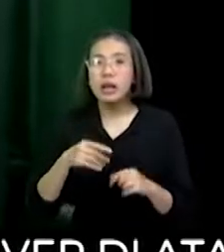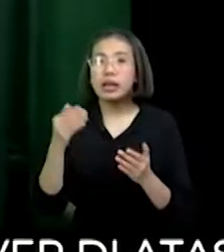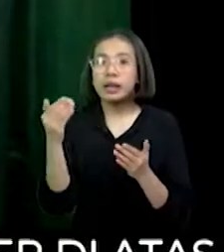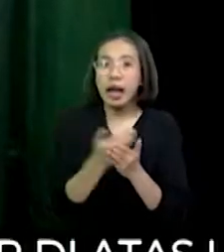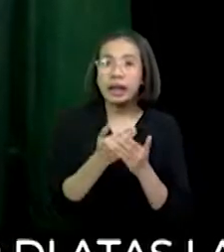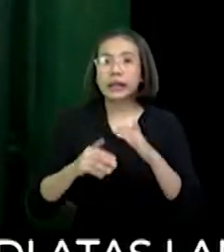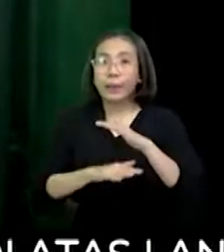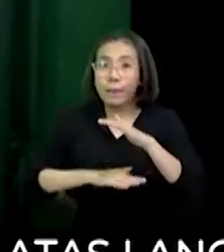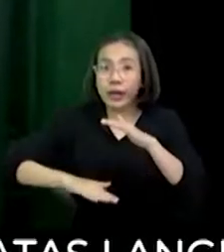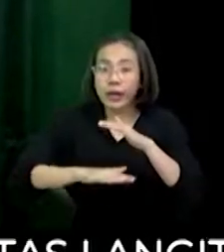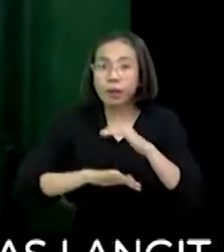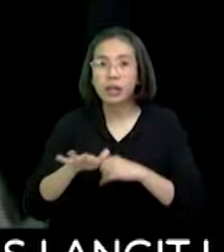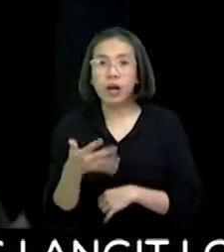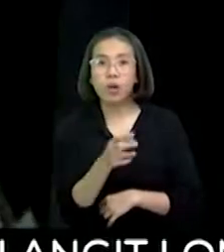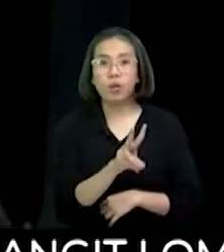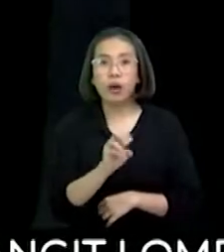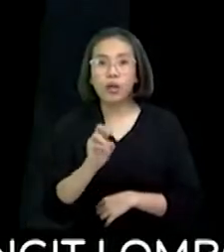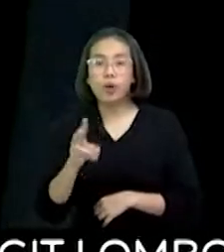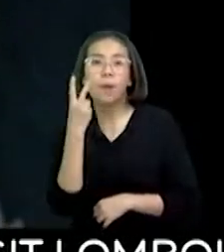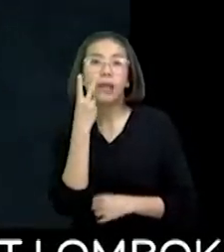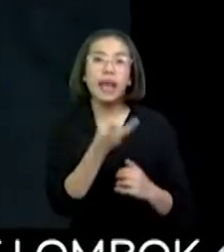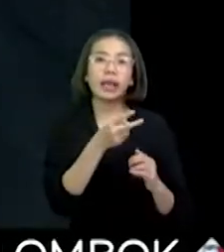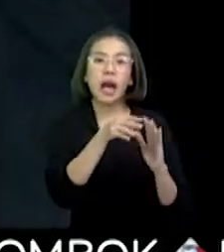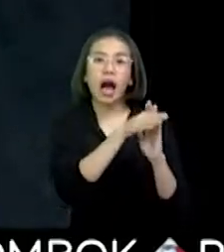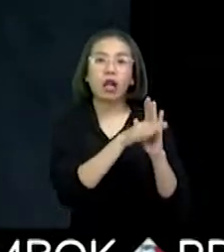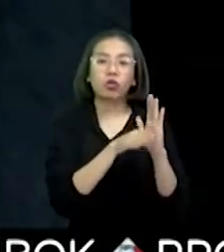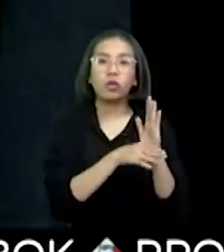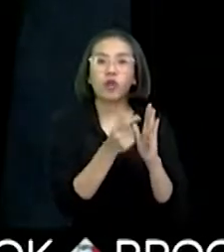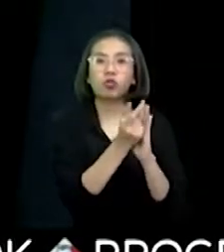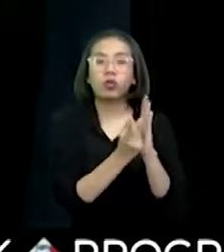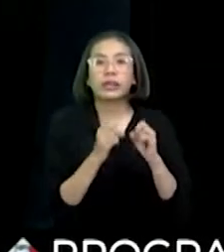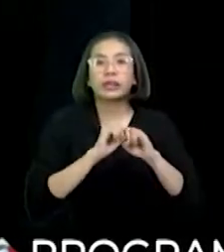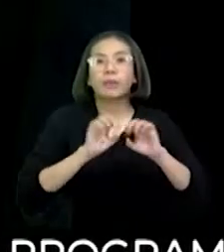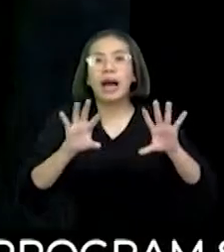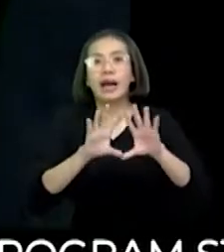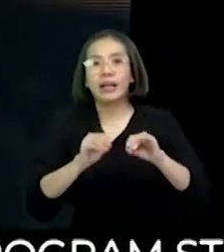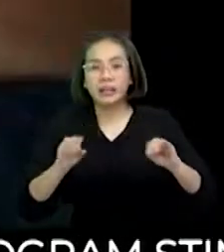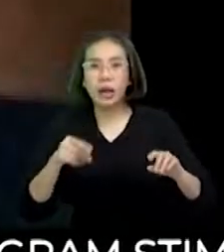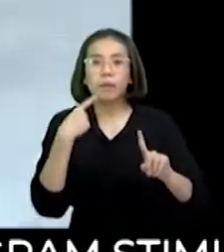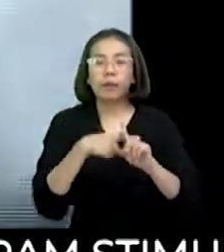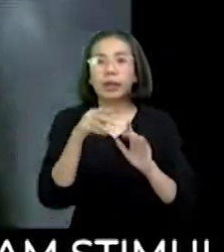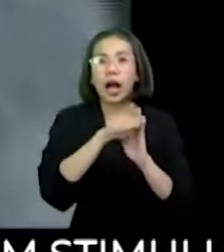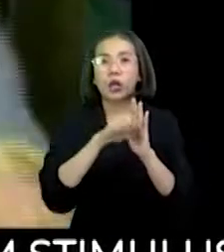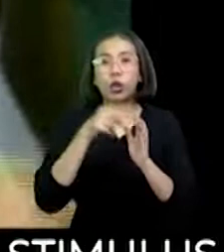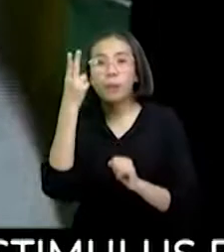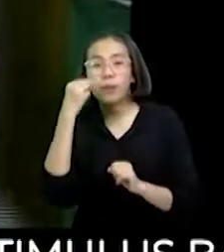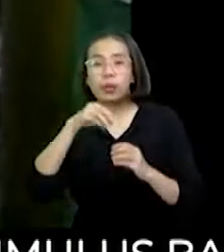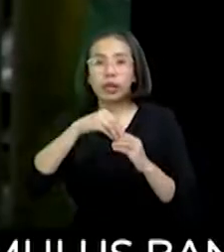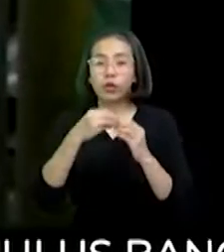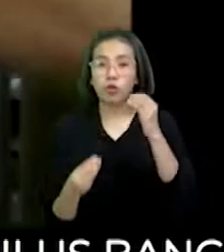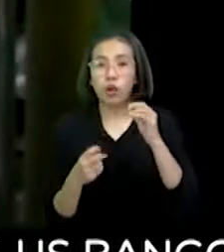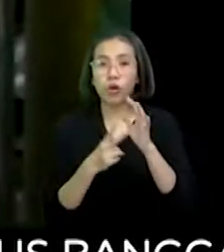2022 berdasarkan undang-undang Cipta kerja dan aturan turunannya PP nomor 36 tahun 2021